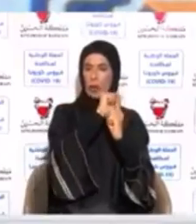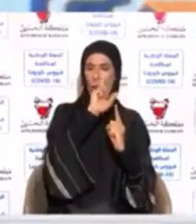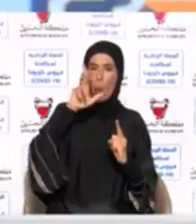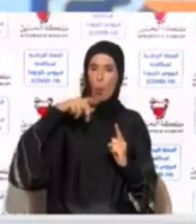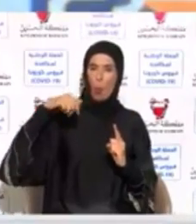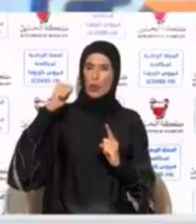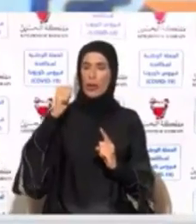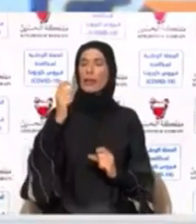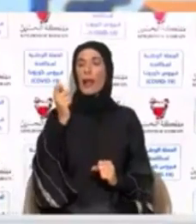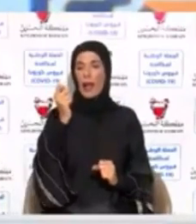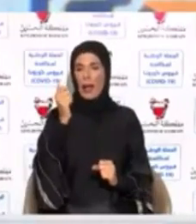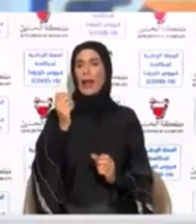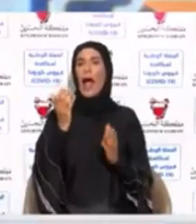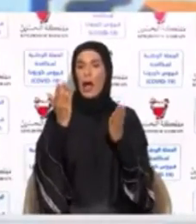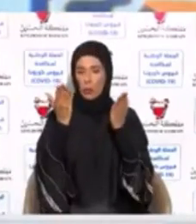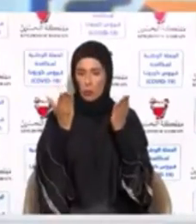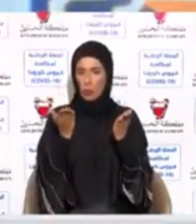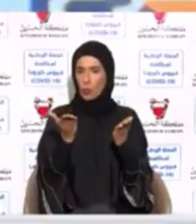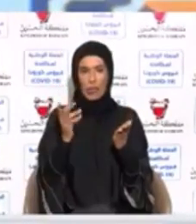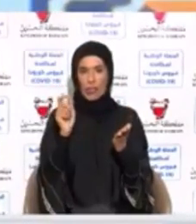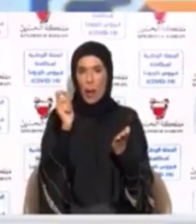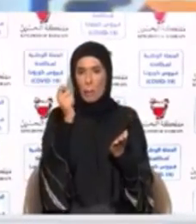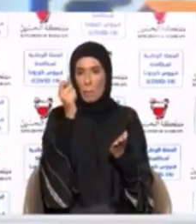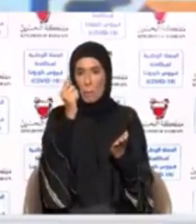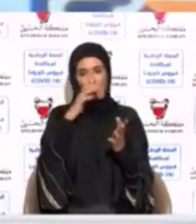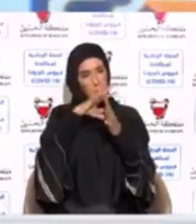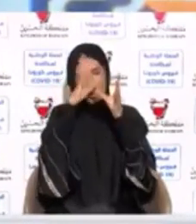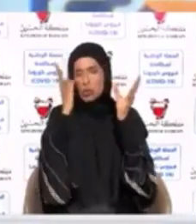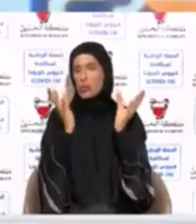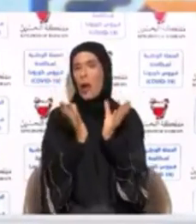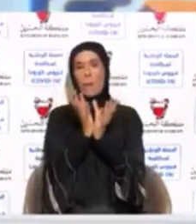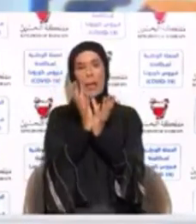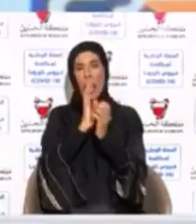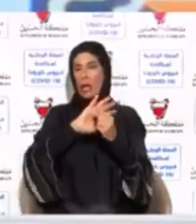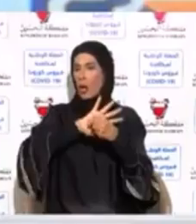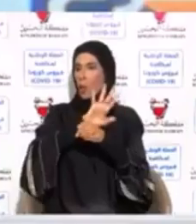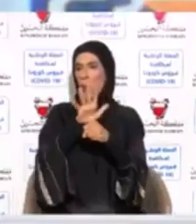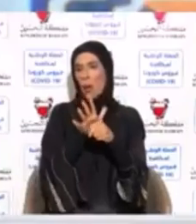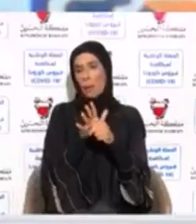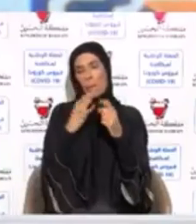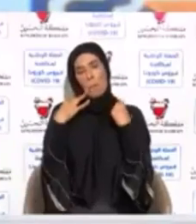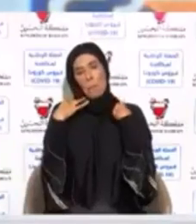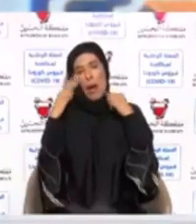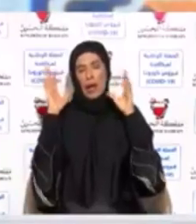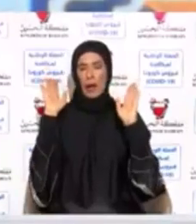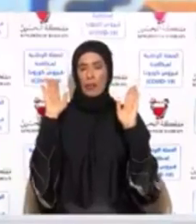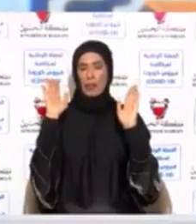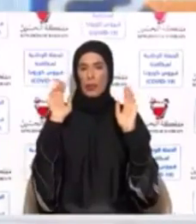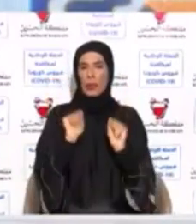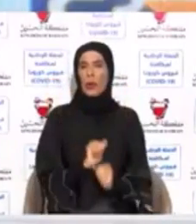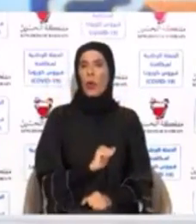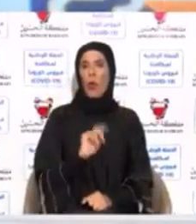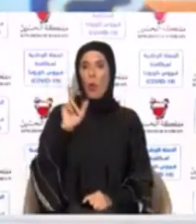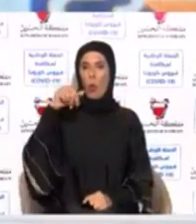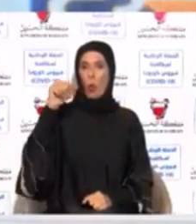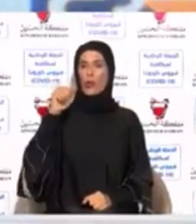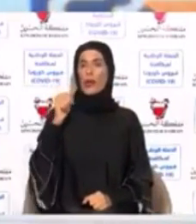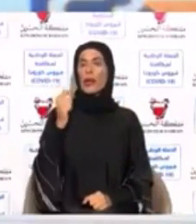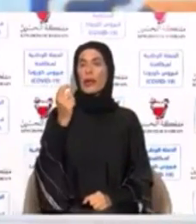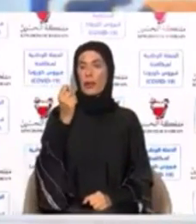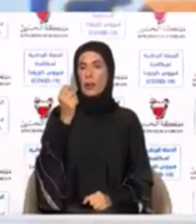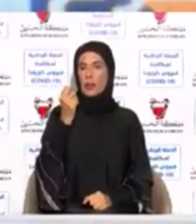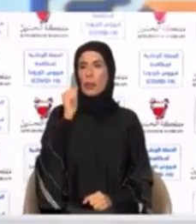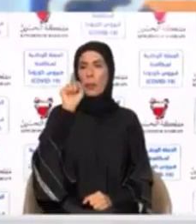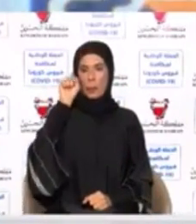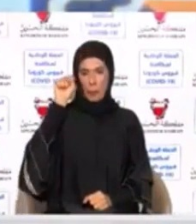وزارة المالية ما يقصرون عامة بذلك، فما عندي بصراحة يعني هذه التفاصيل، ولكن الإخوان في وزارة